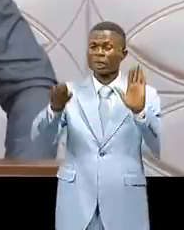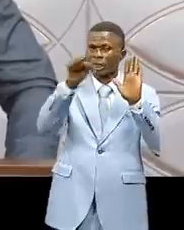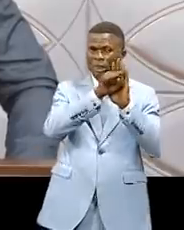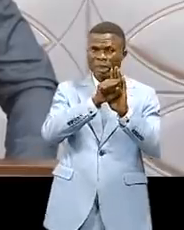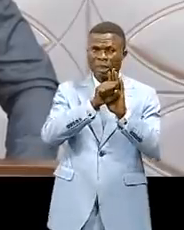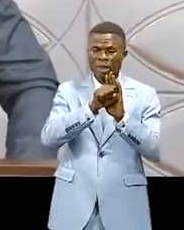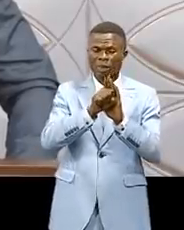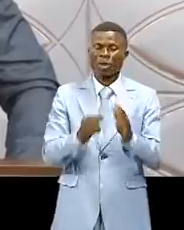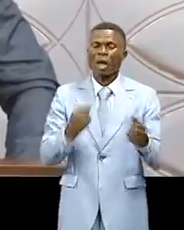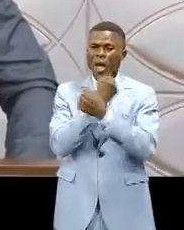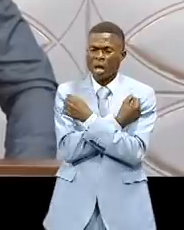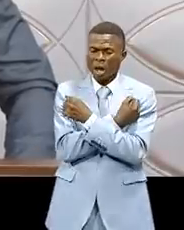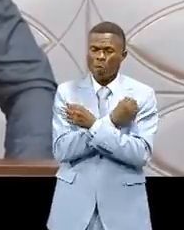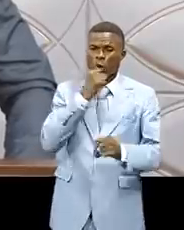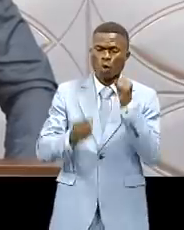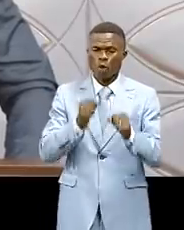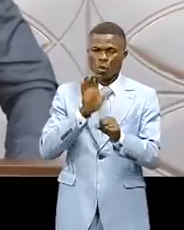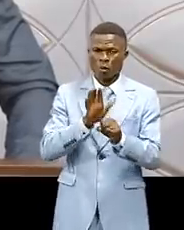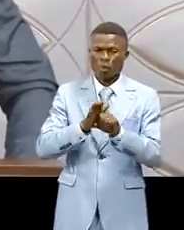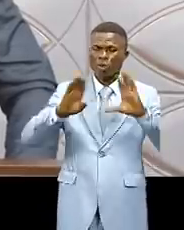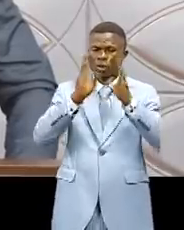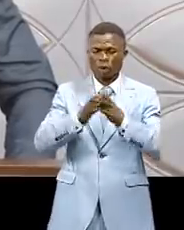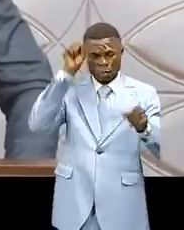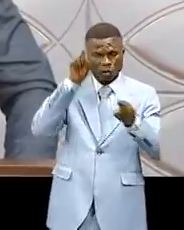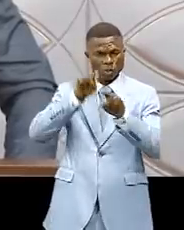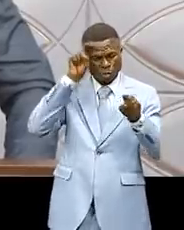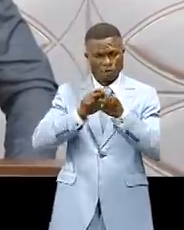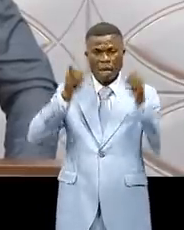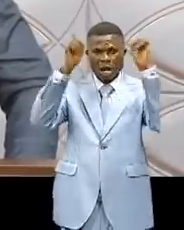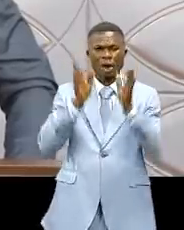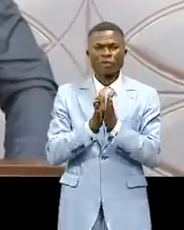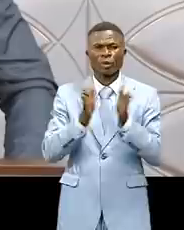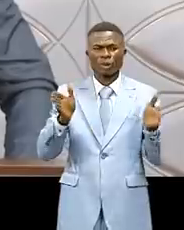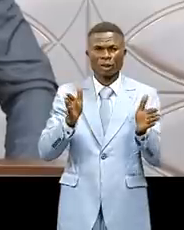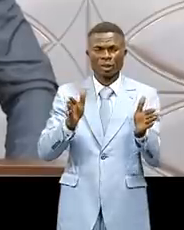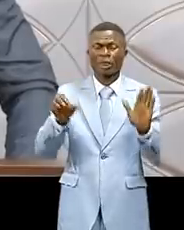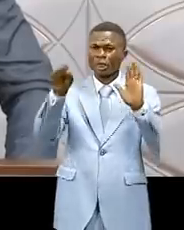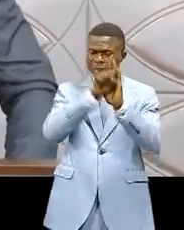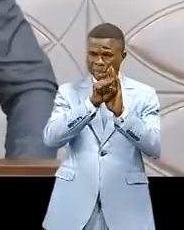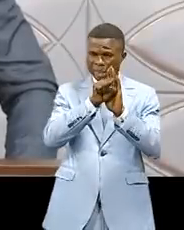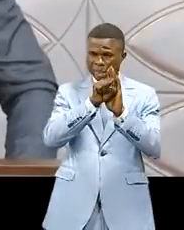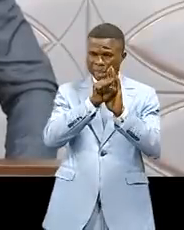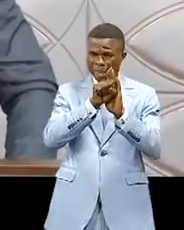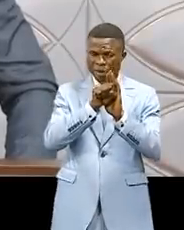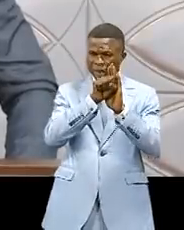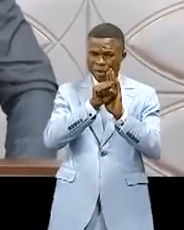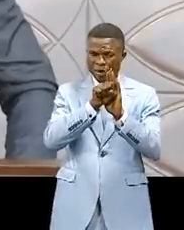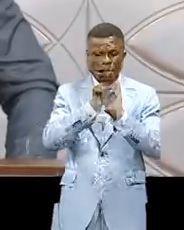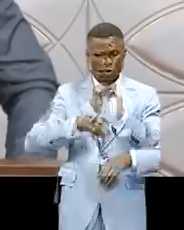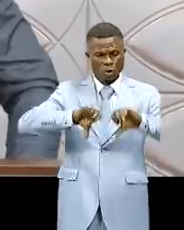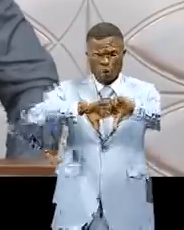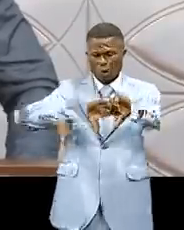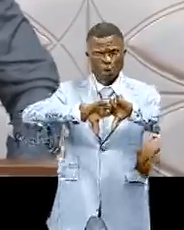notre solidarité active avec tous les frères et soeurs du continent le signe de notre foi valable en